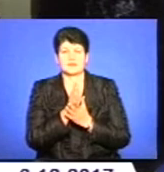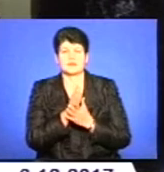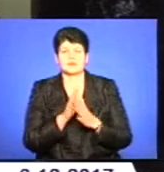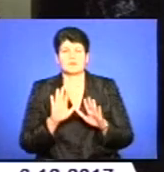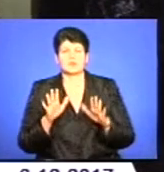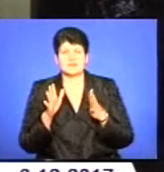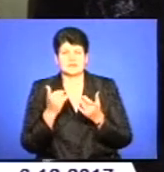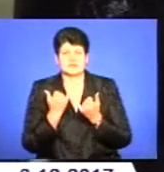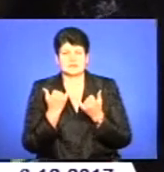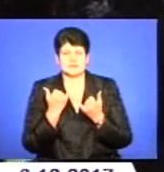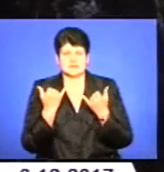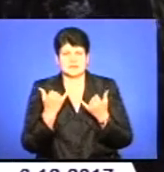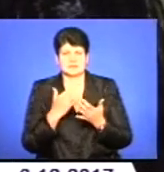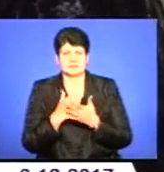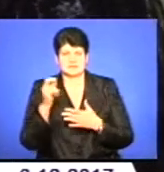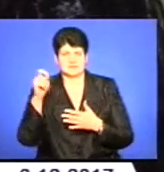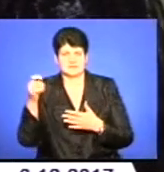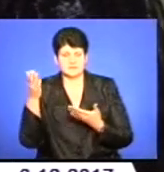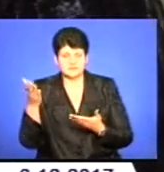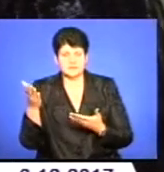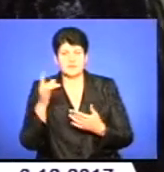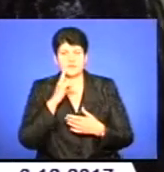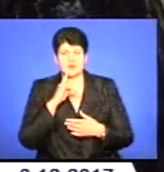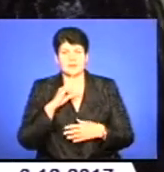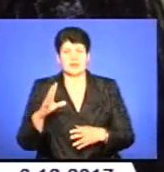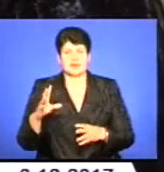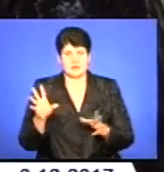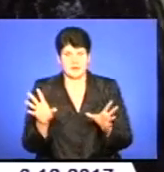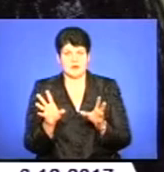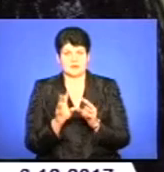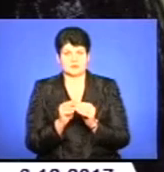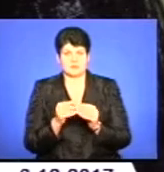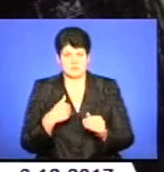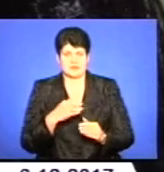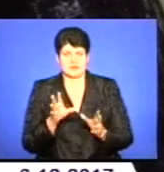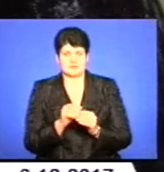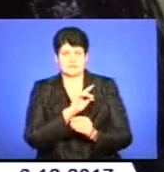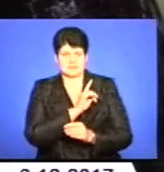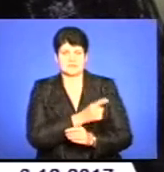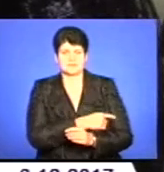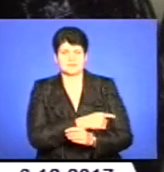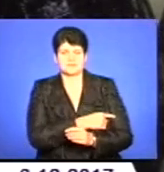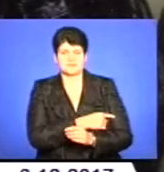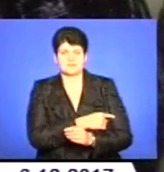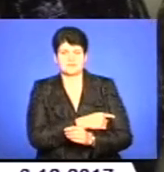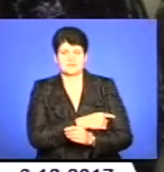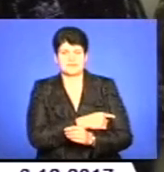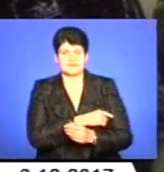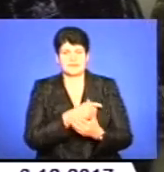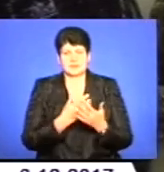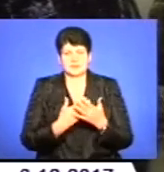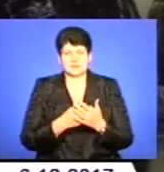відбуваються. Поки ми разом, ми сила. От і весь, скажімо